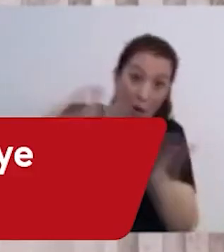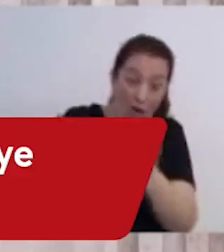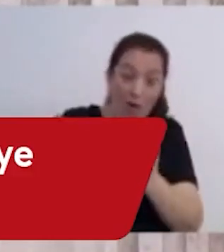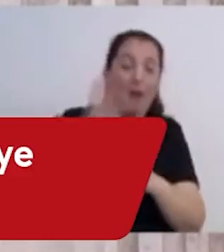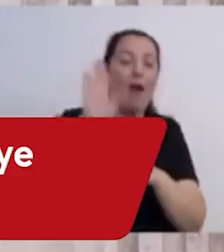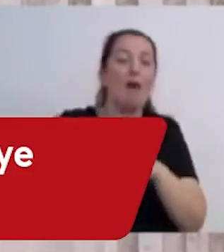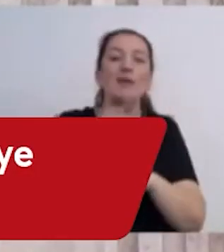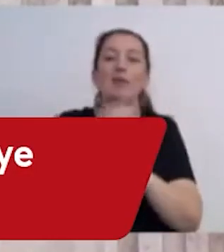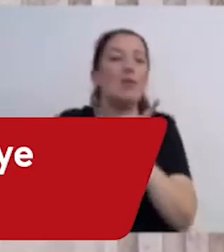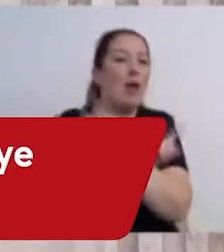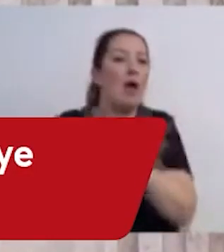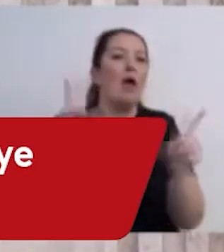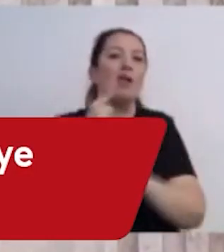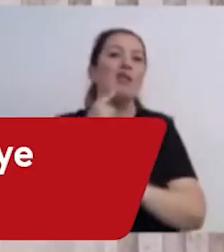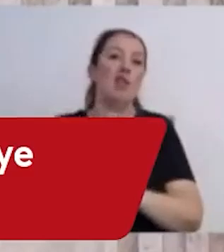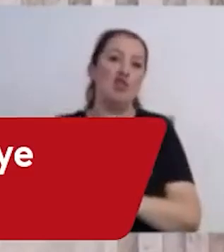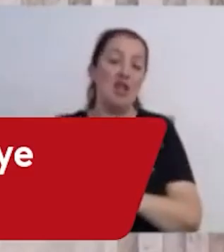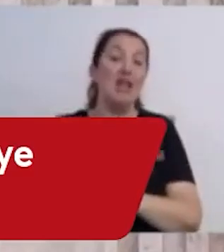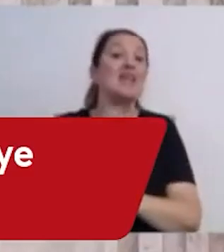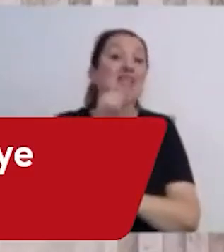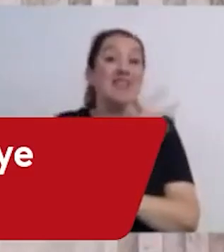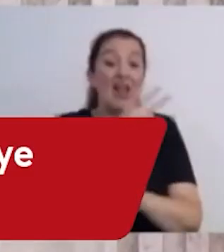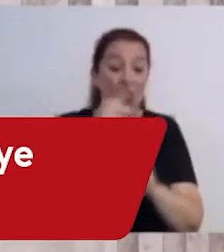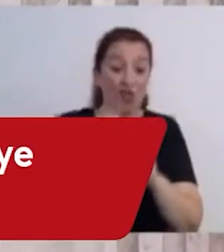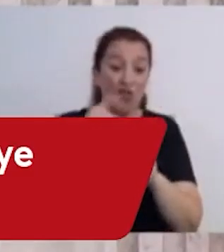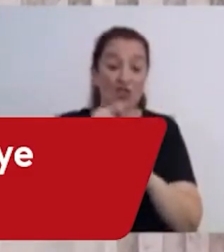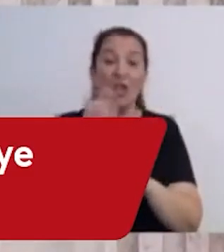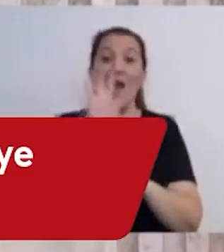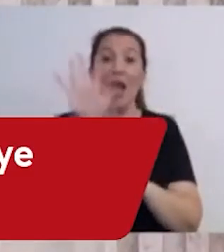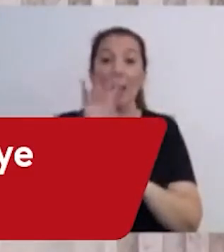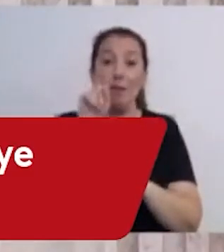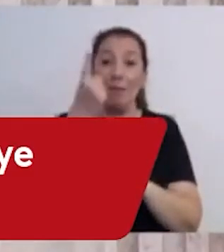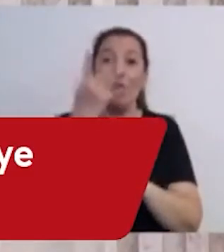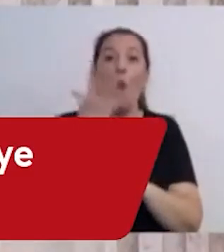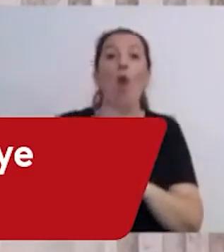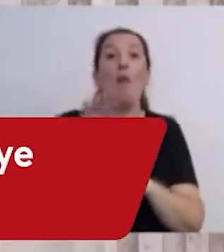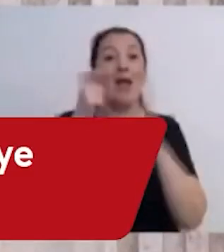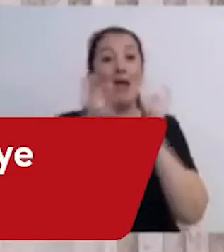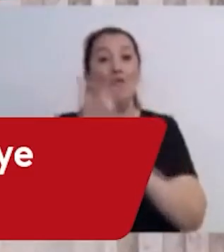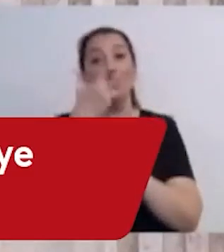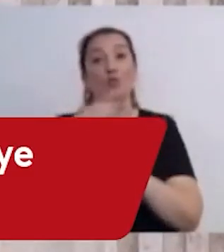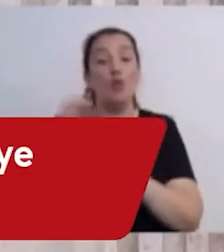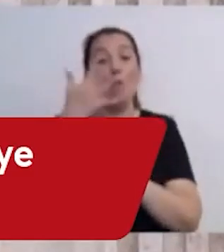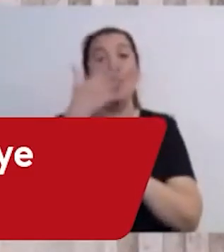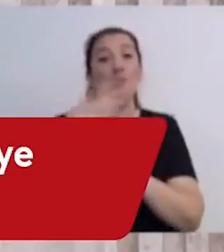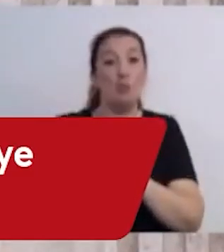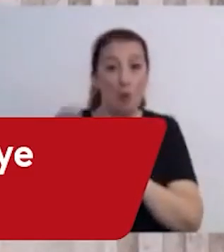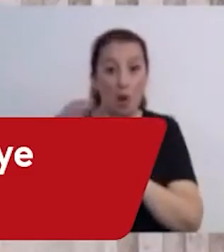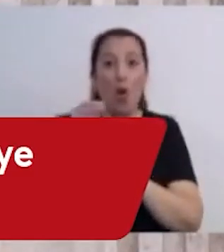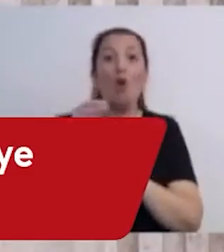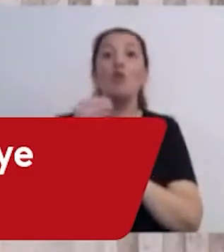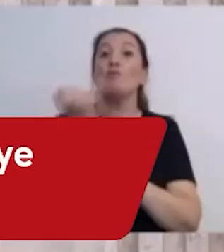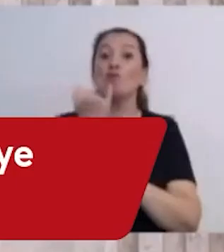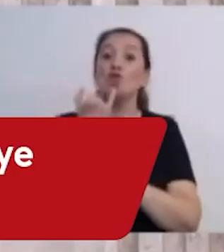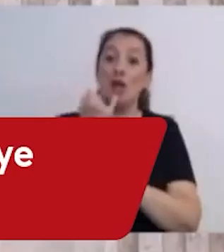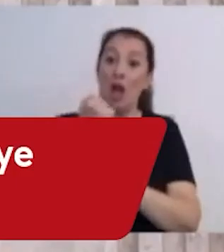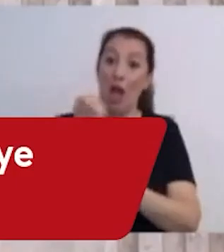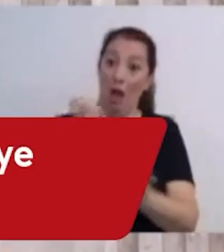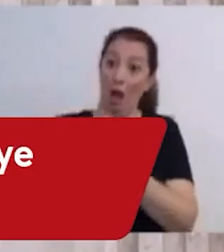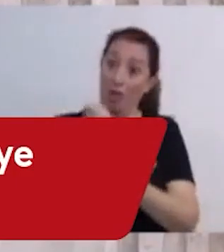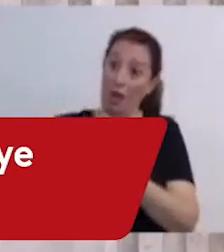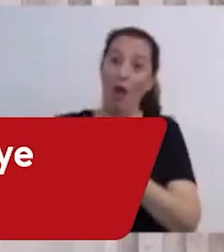edecekler. Sen nüfusu 50 bin olmayan kentlerde 3 milyon 5 milyon müşteri garantisi